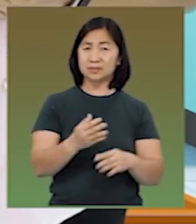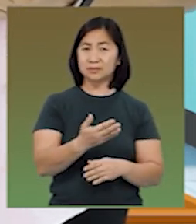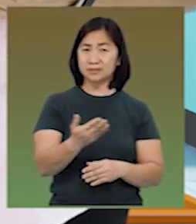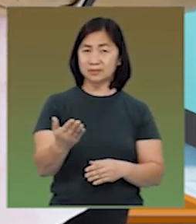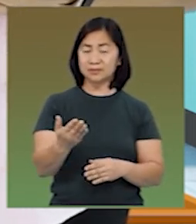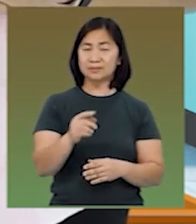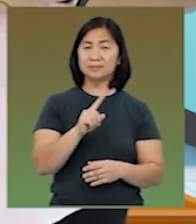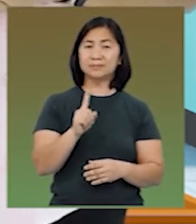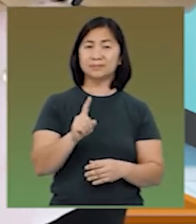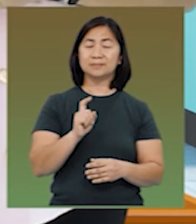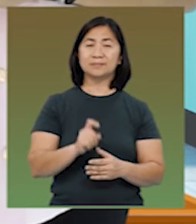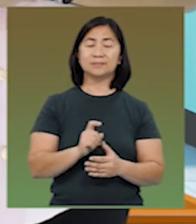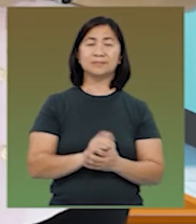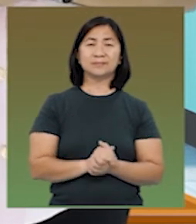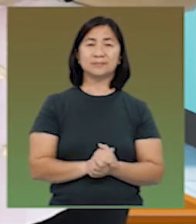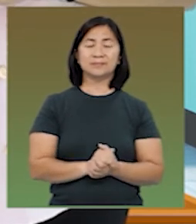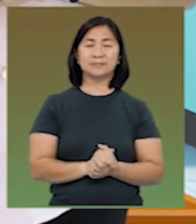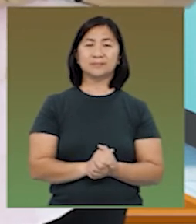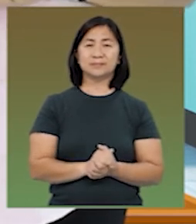Tapos na ba?